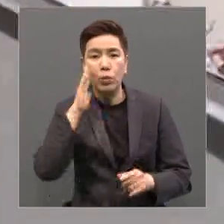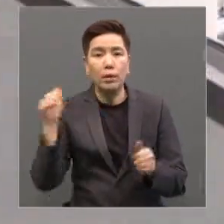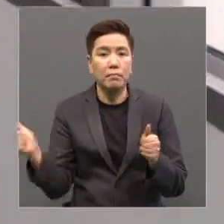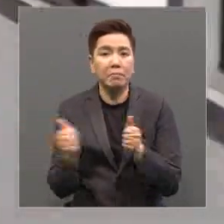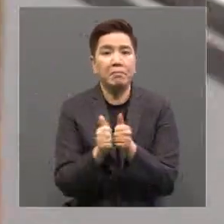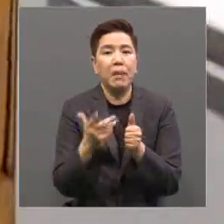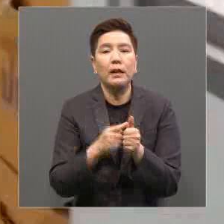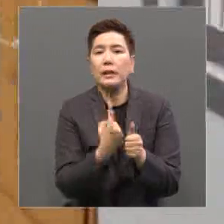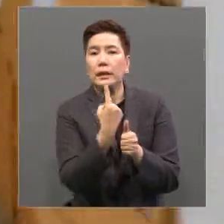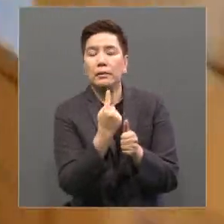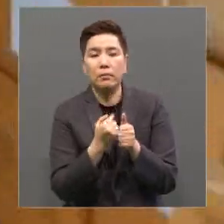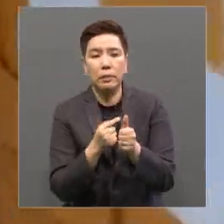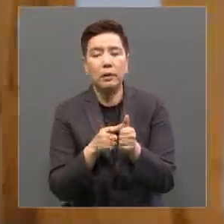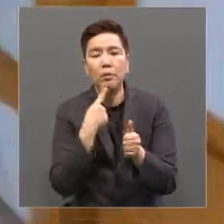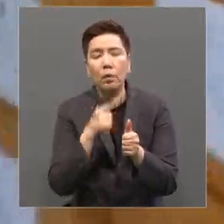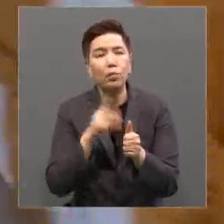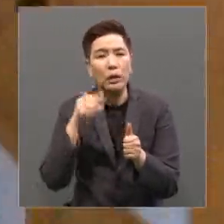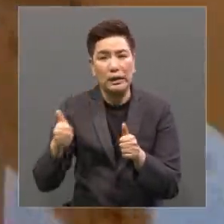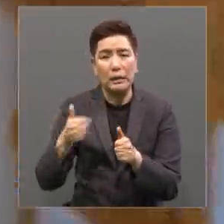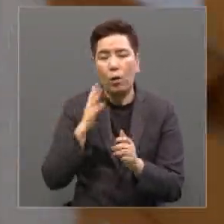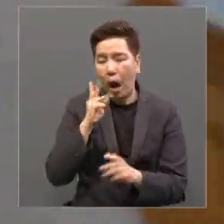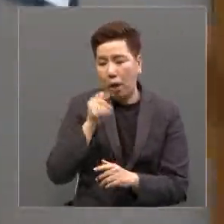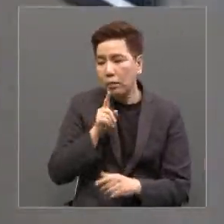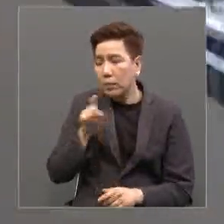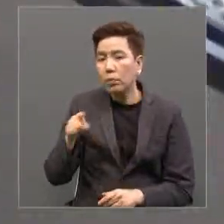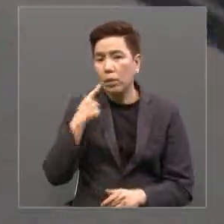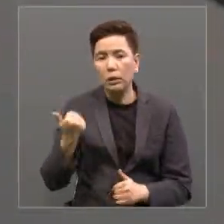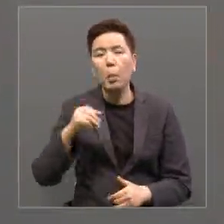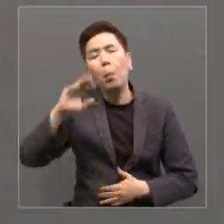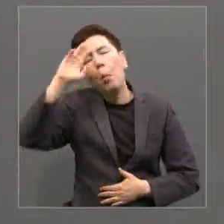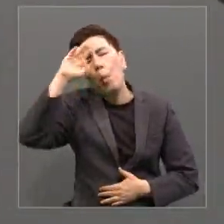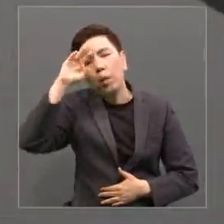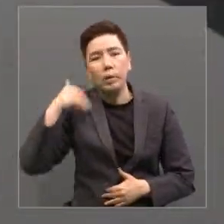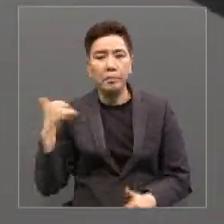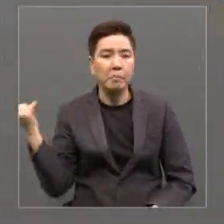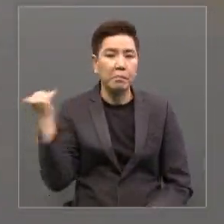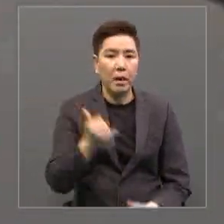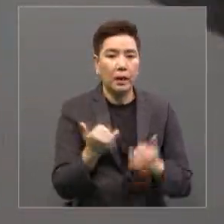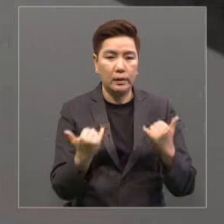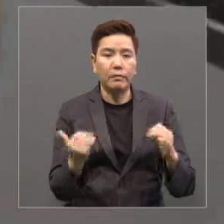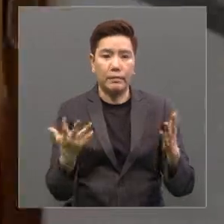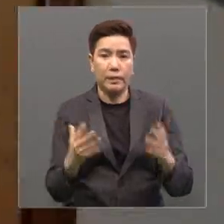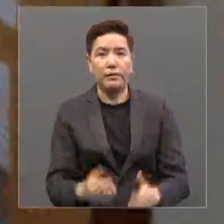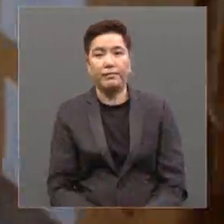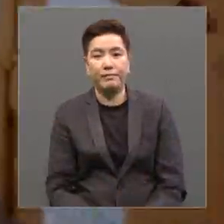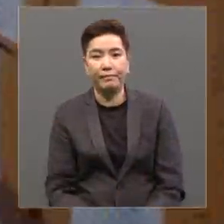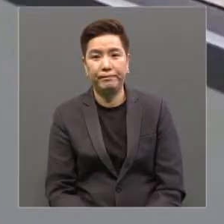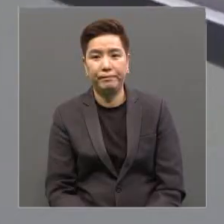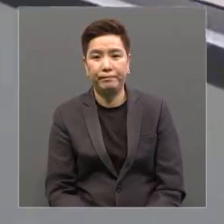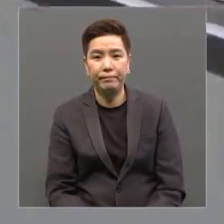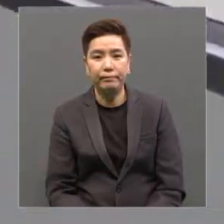ไม่ได้มาด้วยผู้สื่อข่าวก็เลยติดต่อไปที่ตัวคุณน็อตปรากฏว่าคุณน็อตบอกว่าตัวเองป่วยก็เลยไม่ได้เดินทางมาวันนี้ครับ